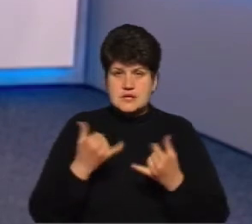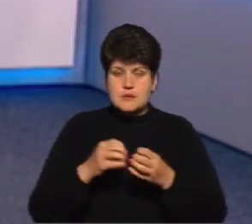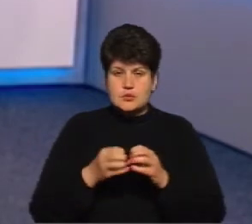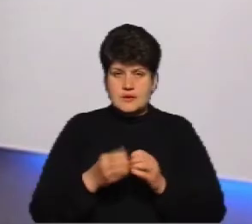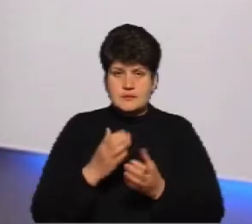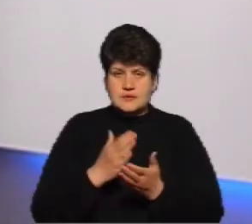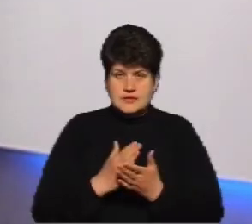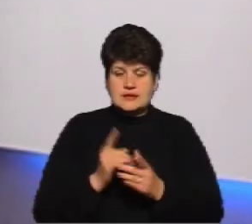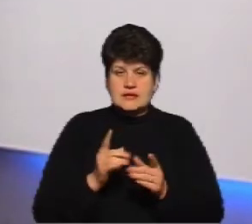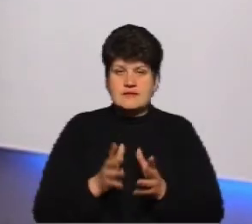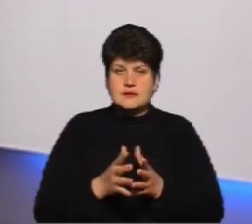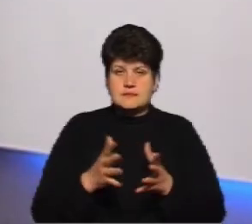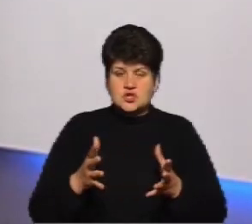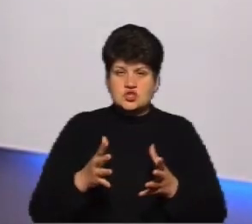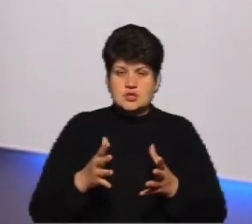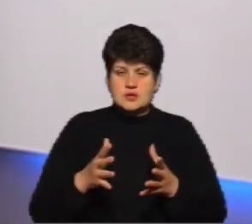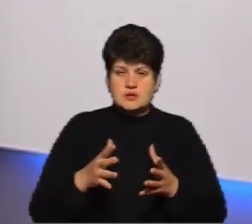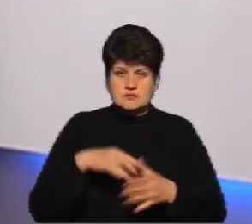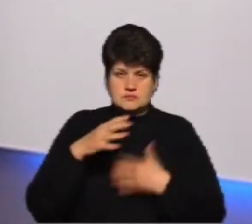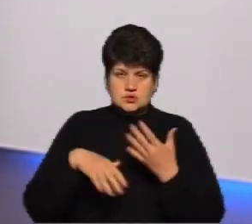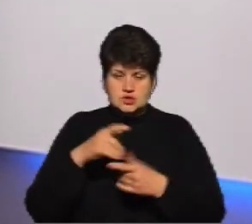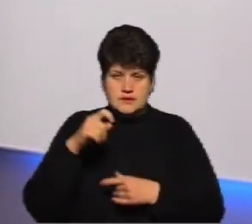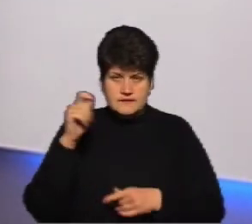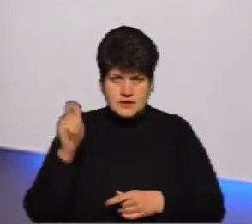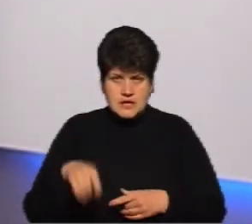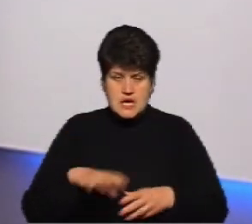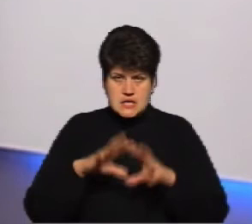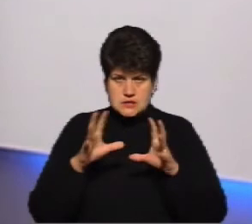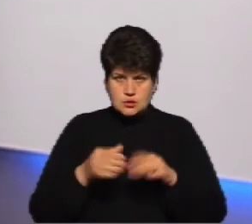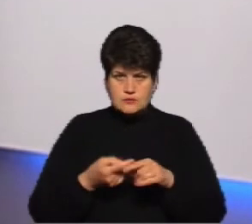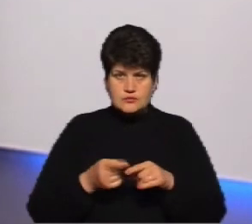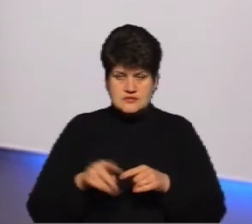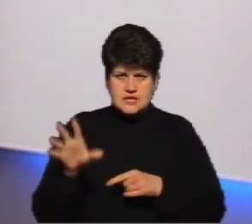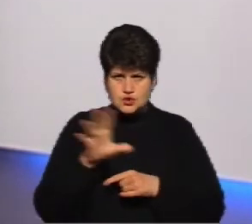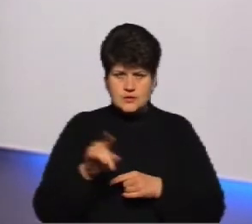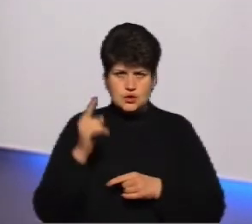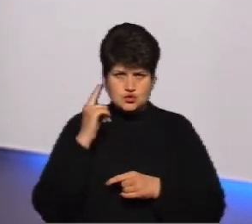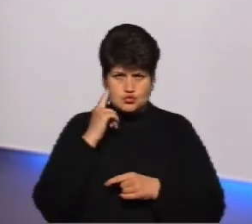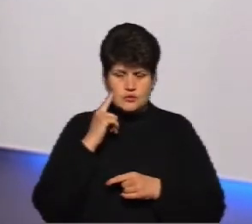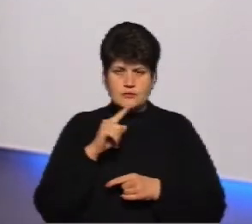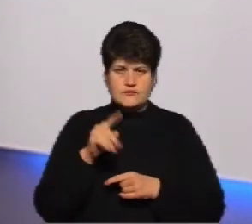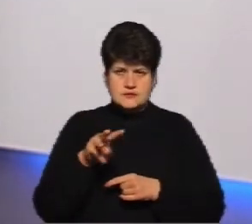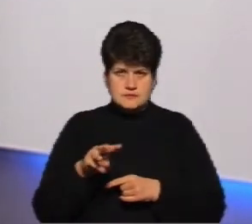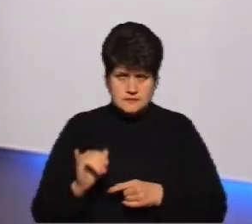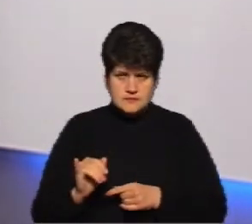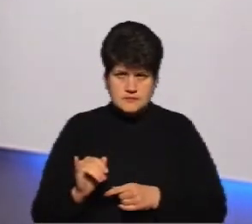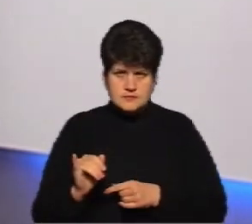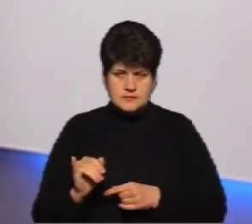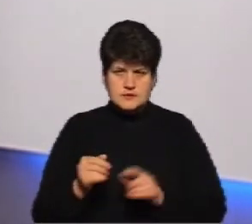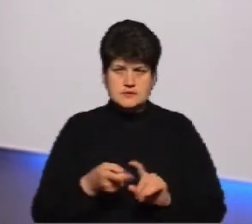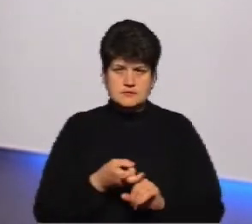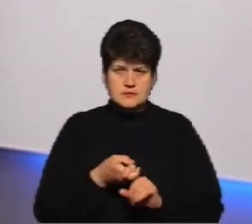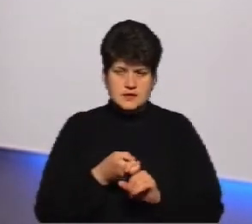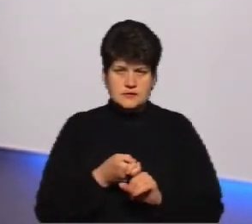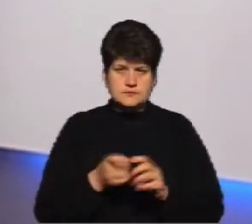навіть більшою гібридна війна. І загалом ось те, що ми чуємо у засобах масової інформації з приводу